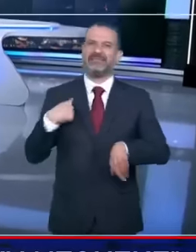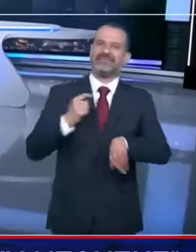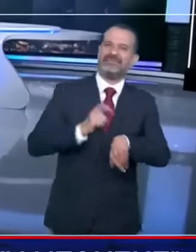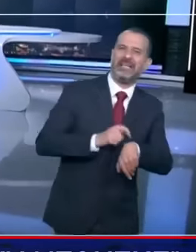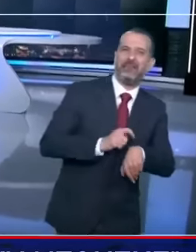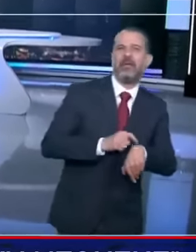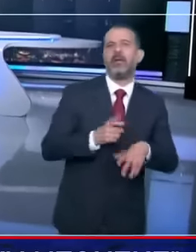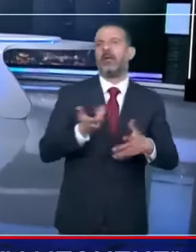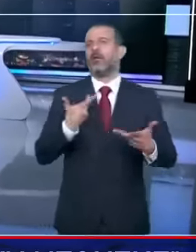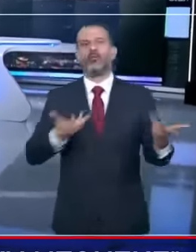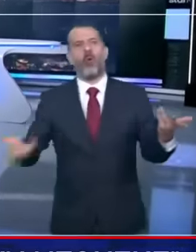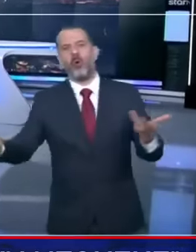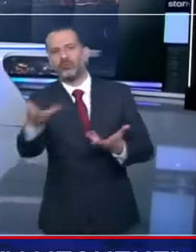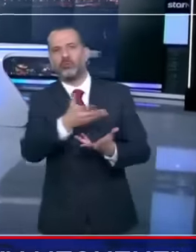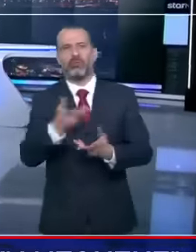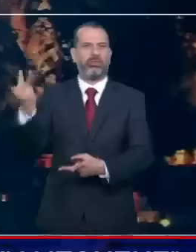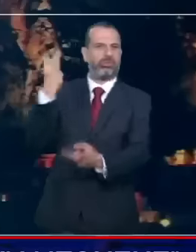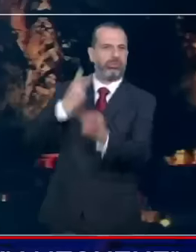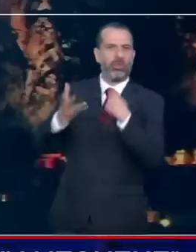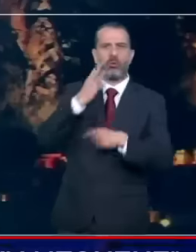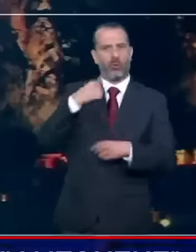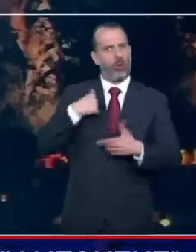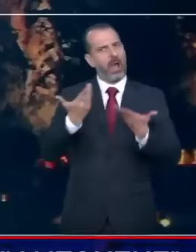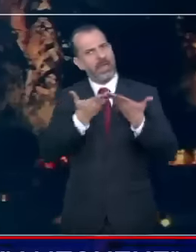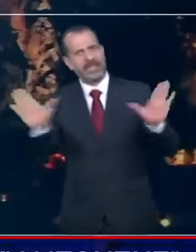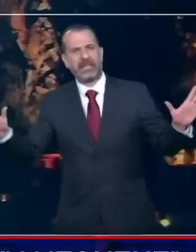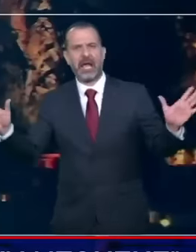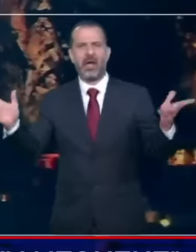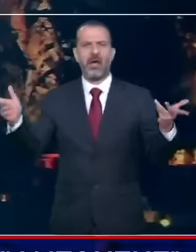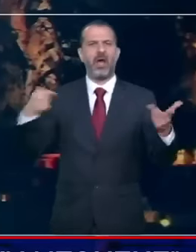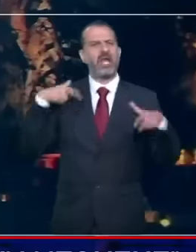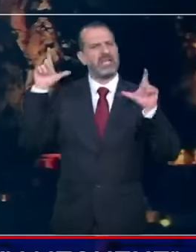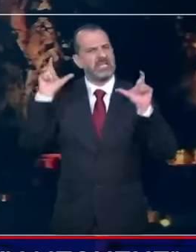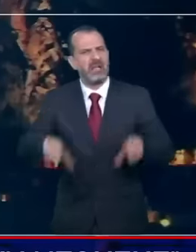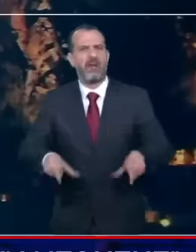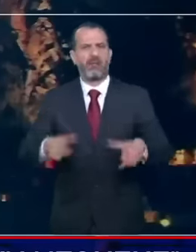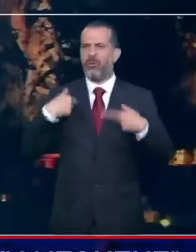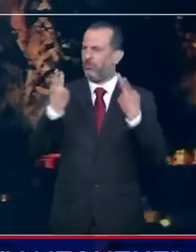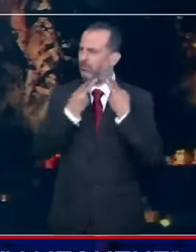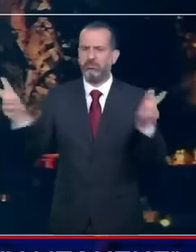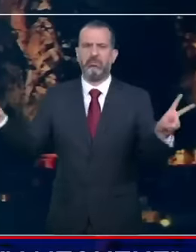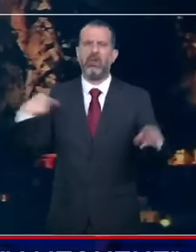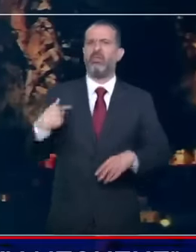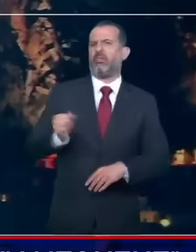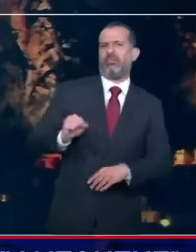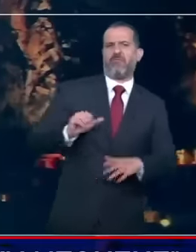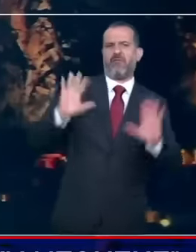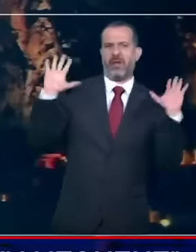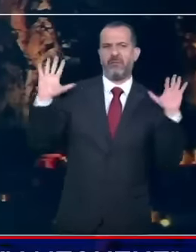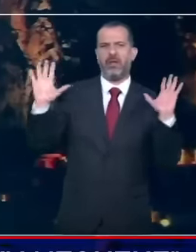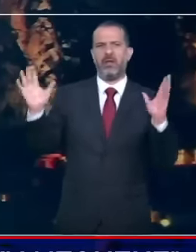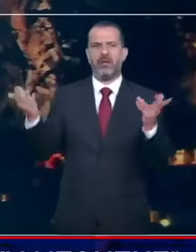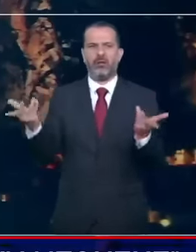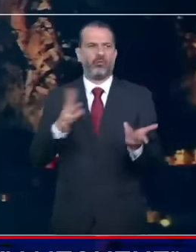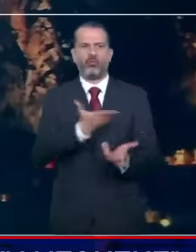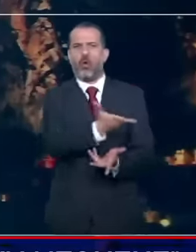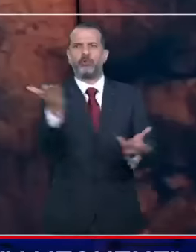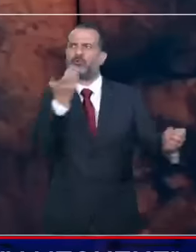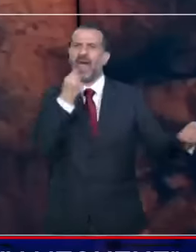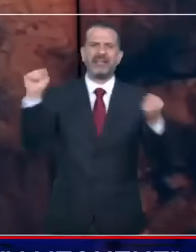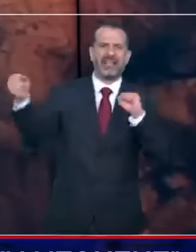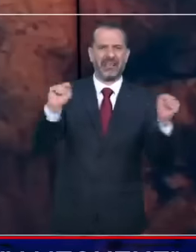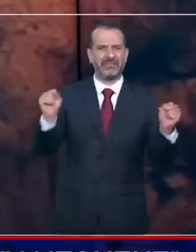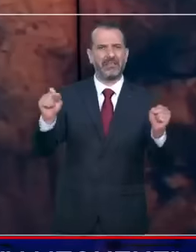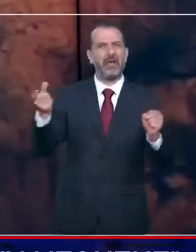τον κόσμο. Γιατί εγώ πηγαίνω έξω, αφιλτράριστα, και στο γήπεδο και παντού πάω. Δεν φοβάμαι την αντίρρηση του κόσμου. Και το να